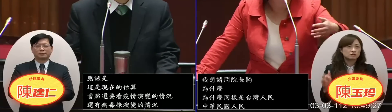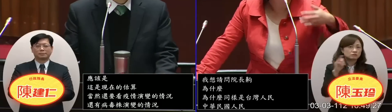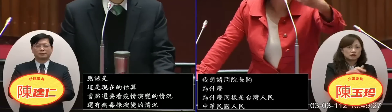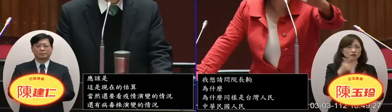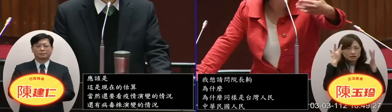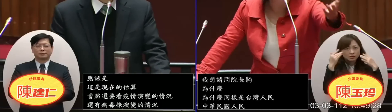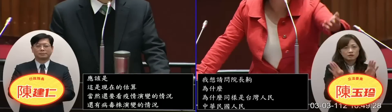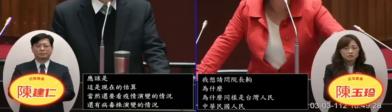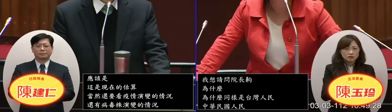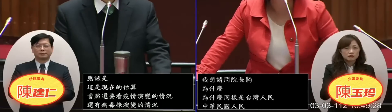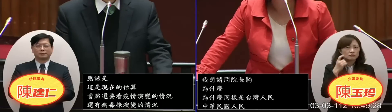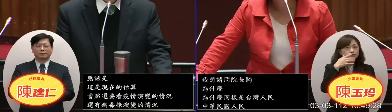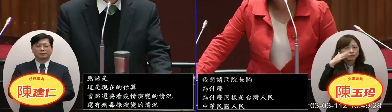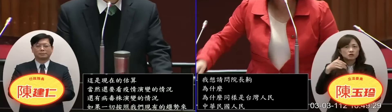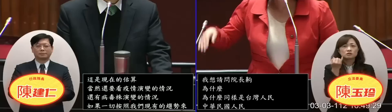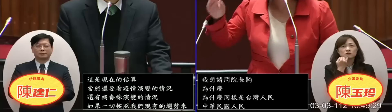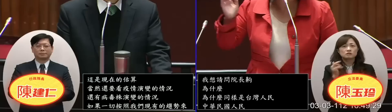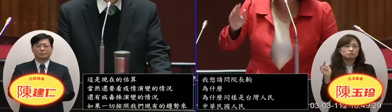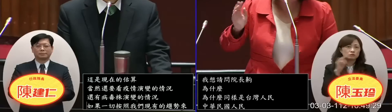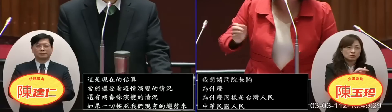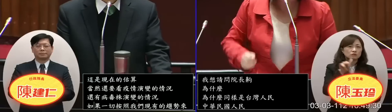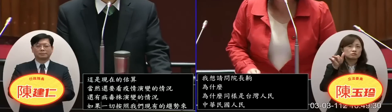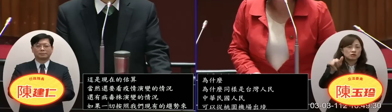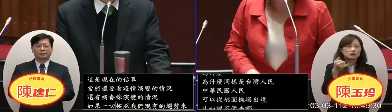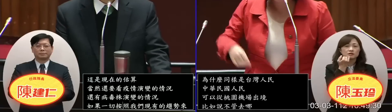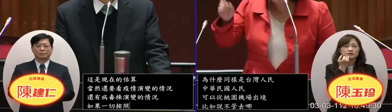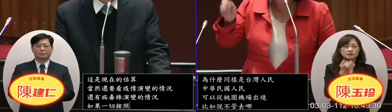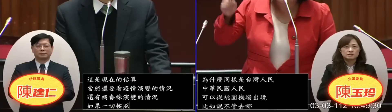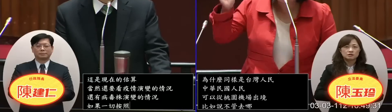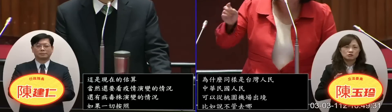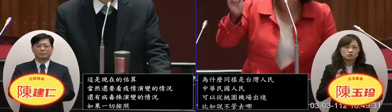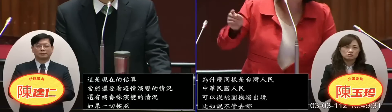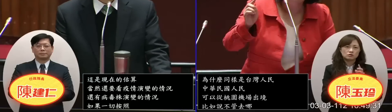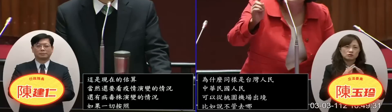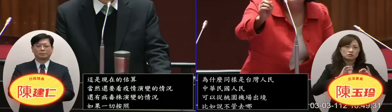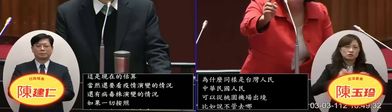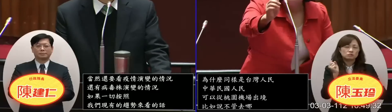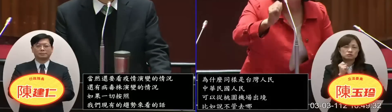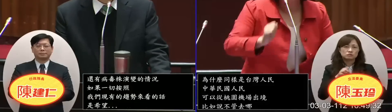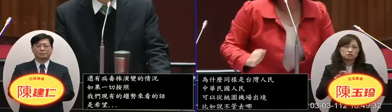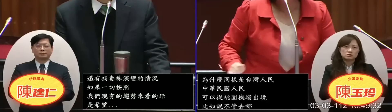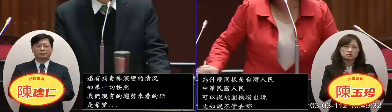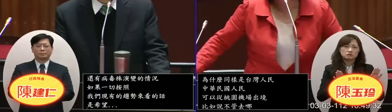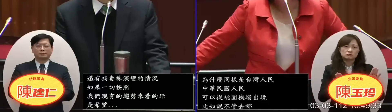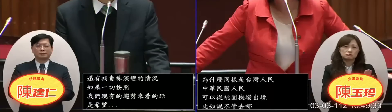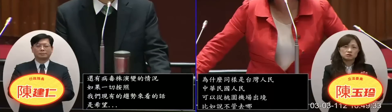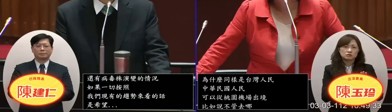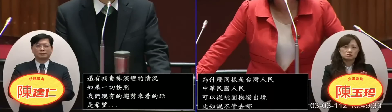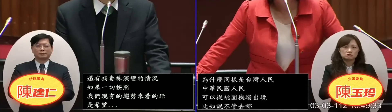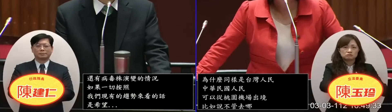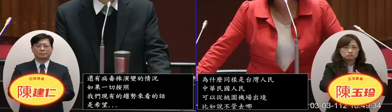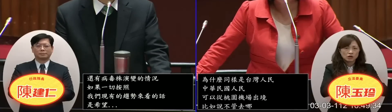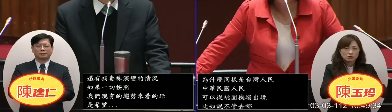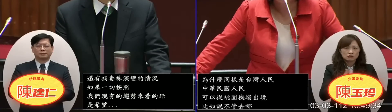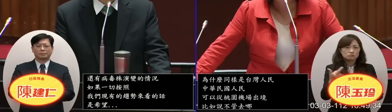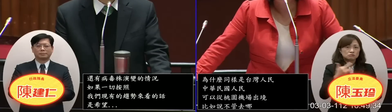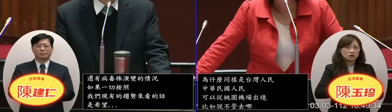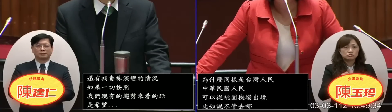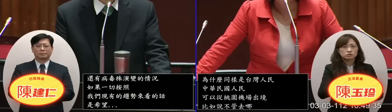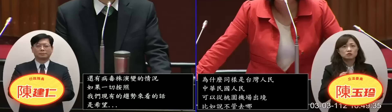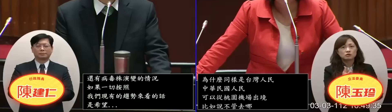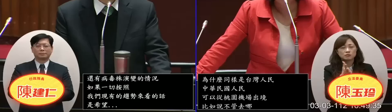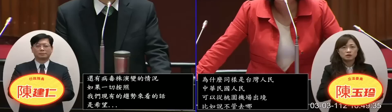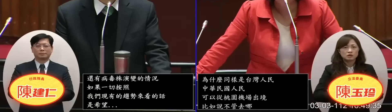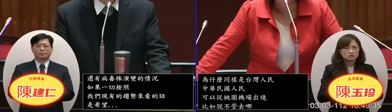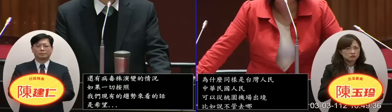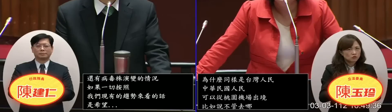门啊，松山也可以飞厦门啊。为什么中华民国人民不能从金门入境？你这个温暖是